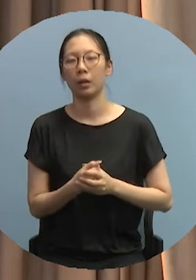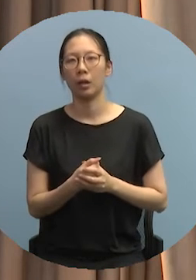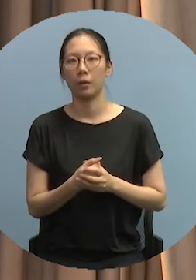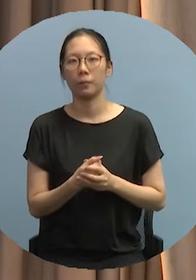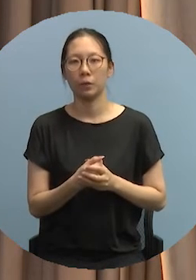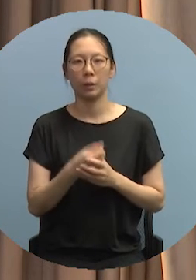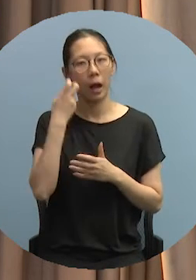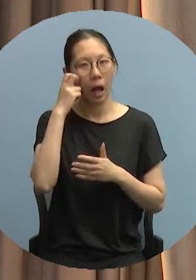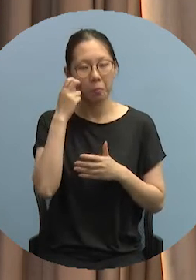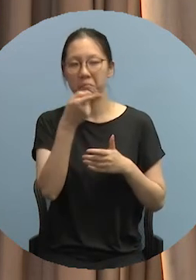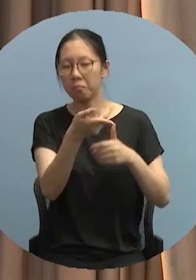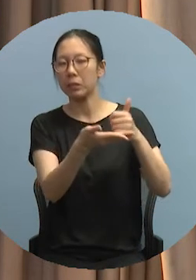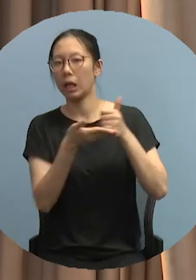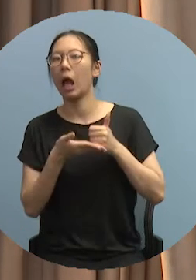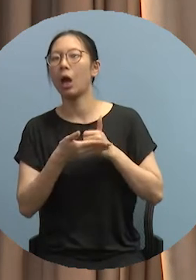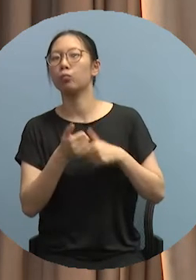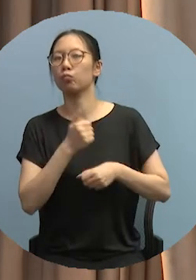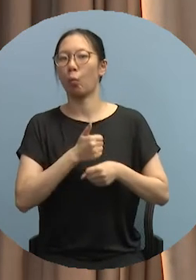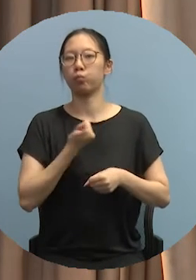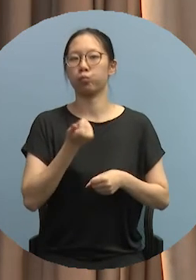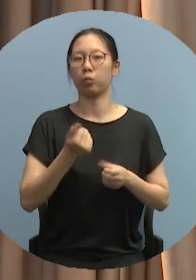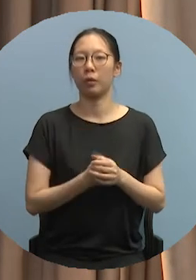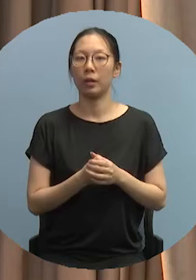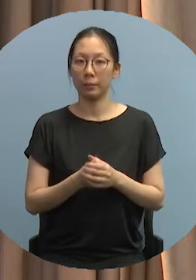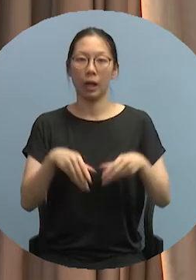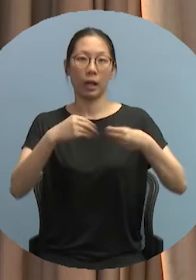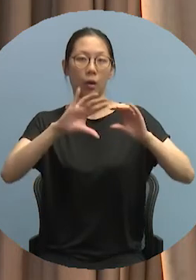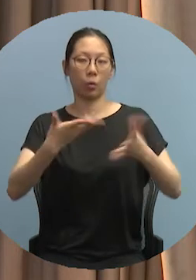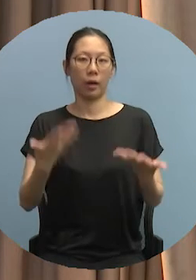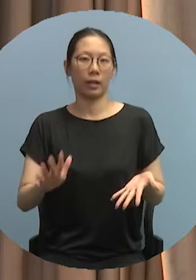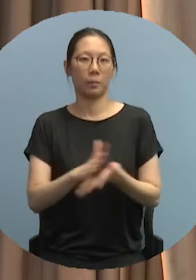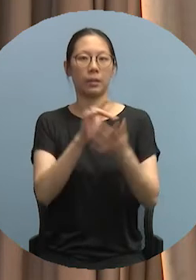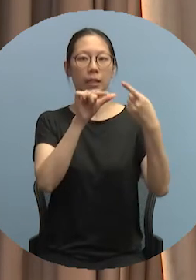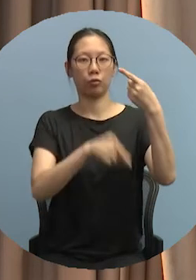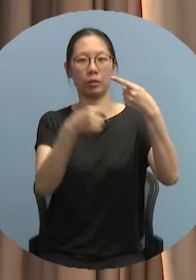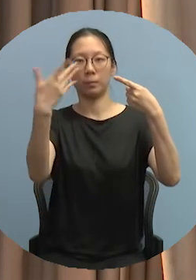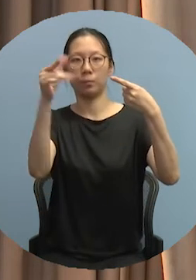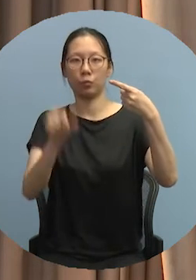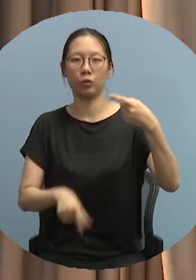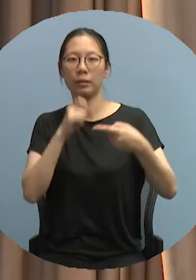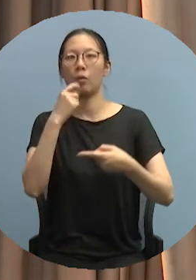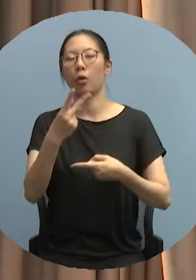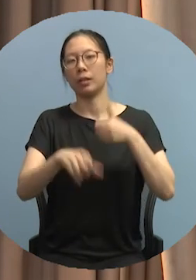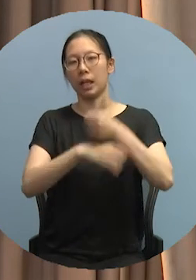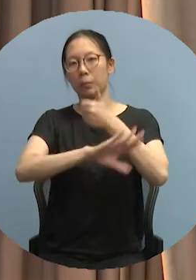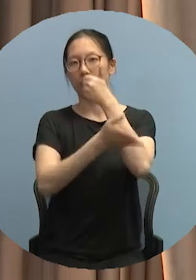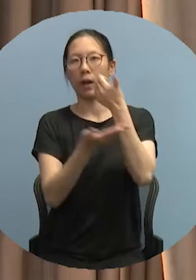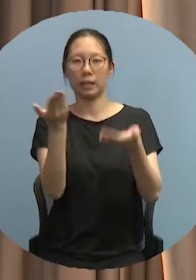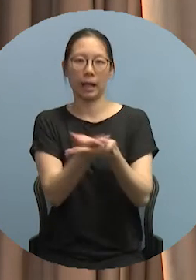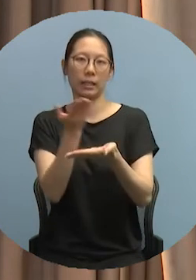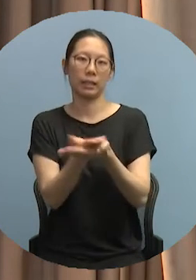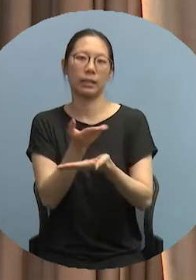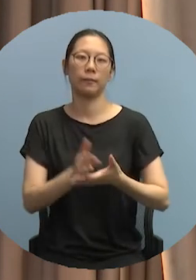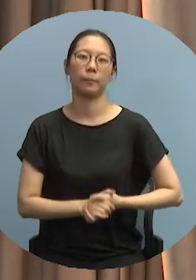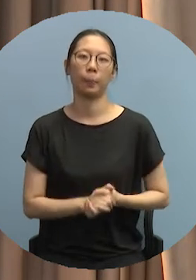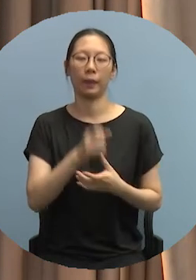績，才可以獲考慮聘用。就此，教育局在今年1月和5月舉辦了兩場